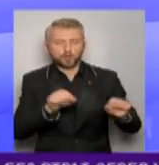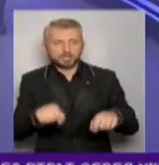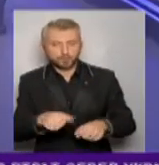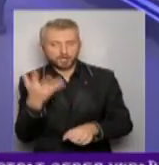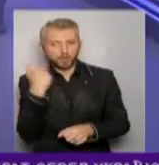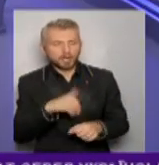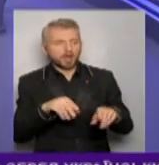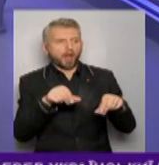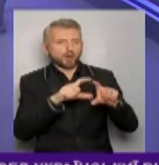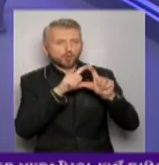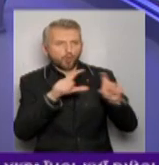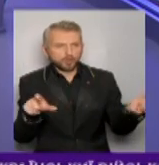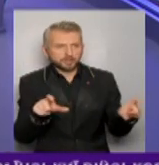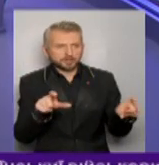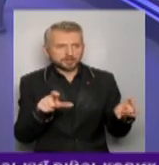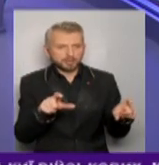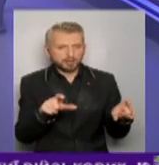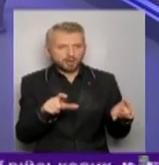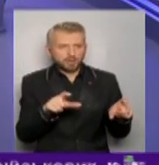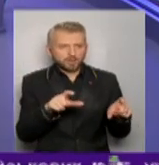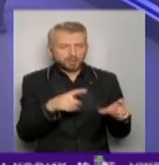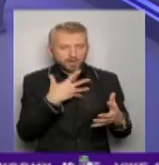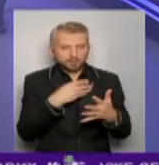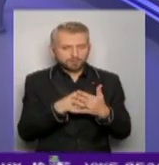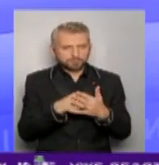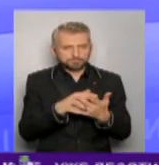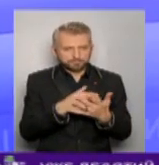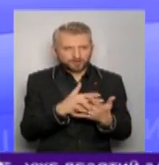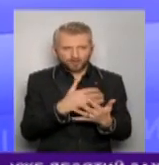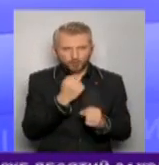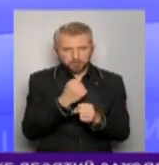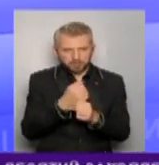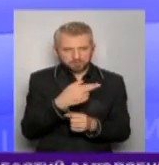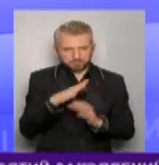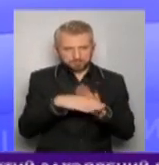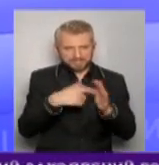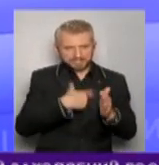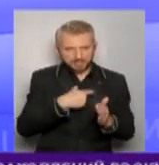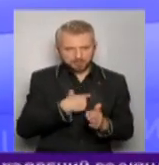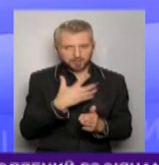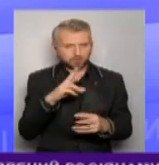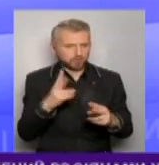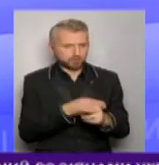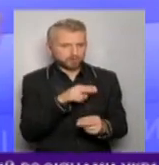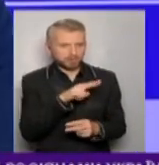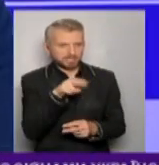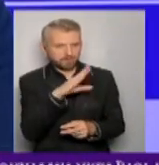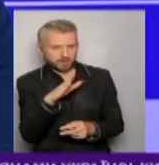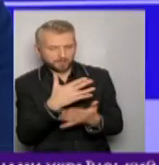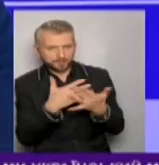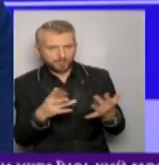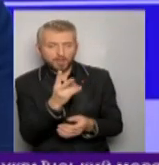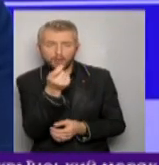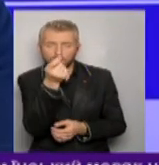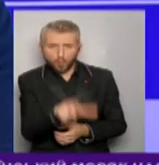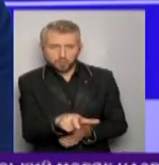коли агрохолдинги підвели виробничу структуру під свої потреби, коли їх позбавили, я ж кажу, зараз за ПДВ і так далі, ні один фермер вам не